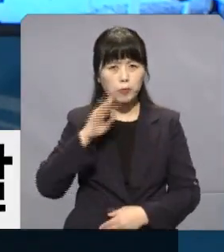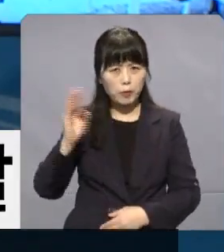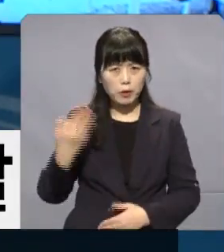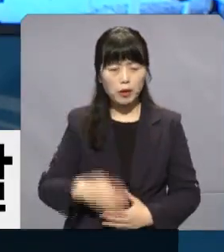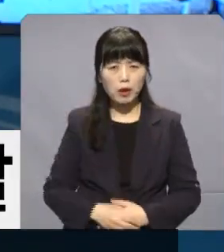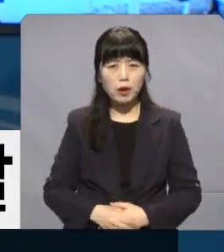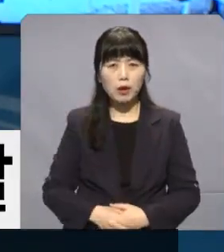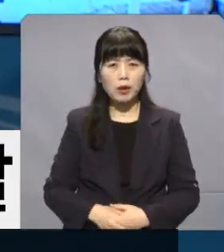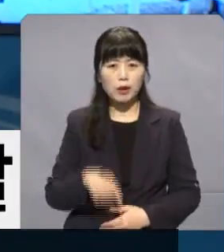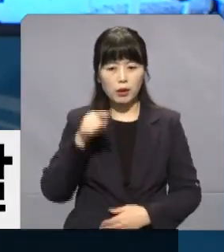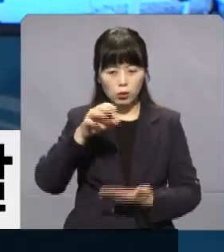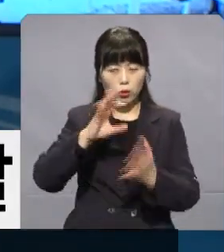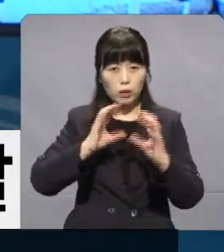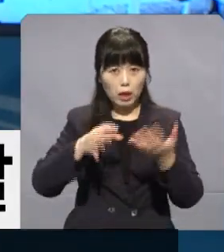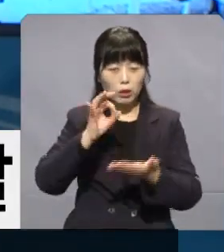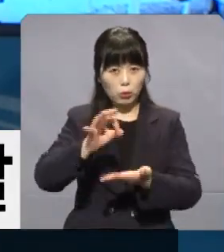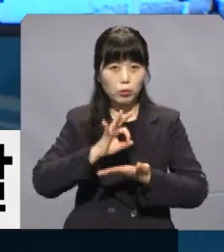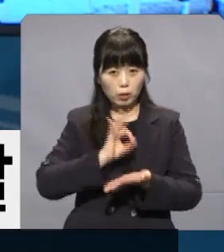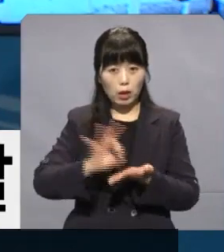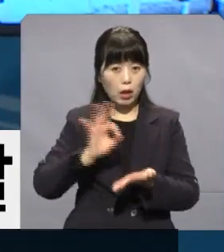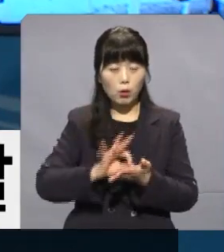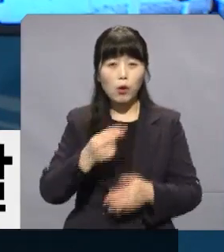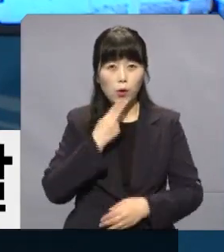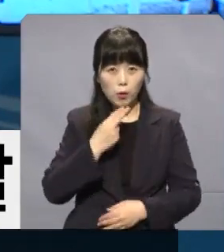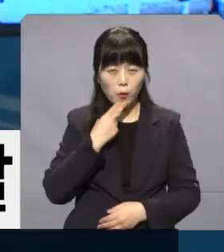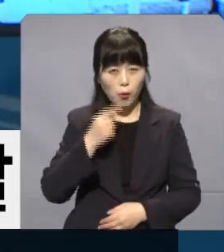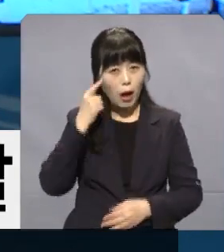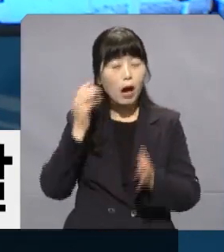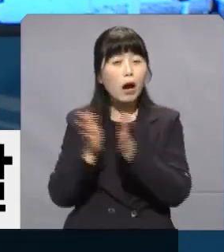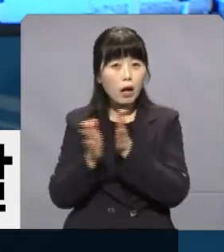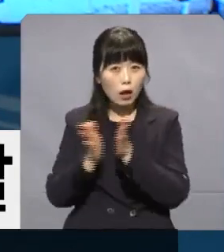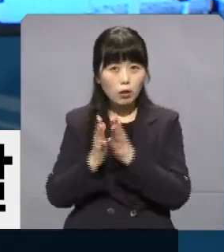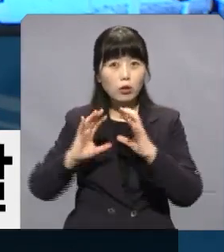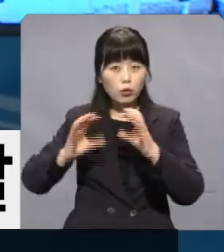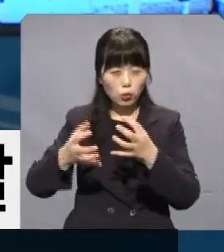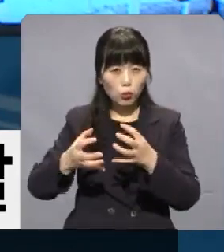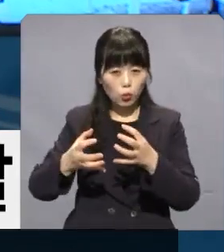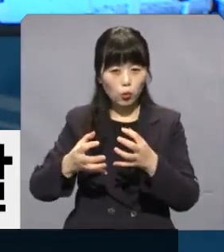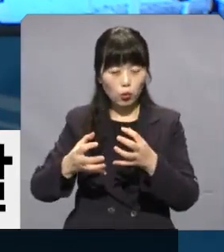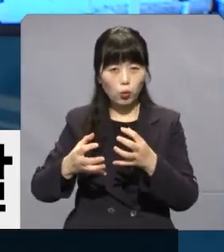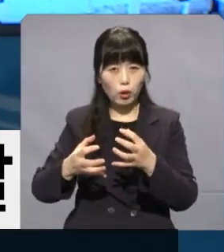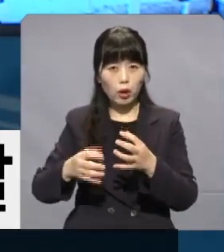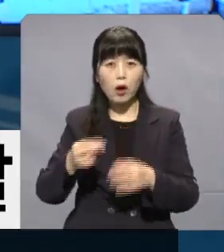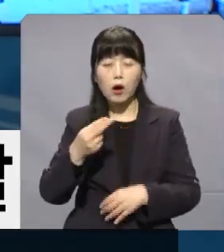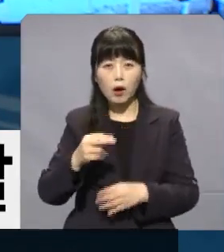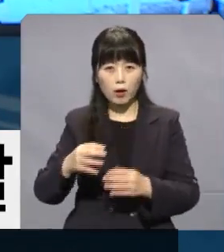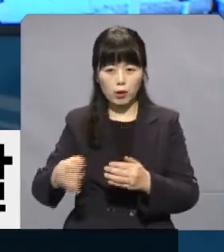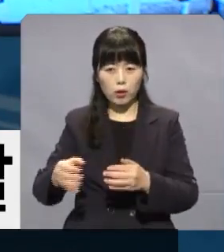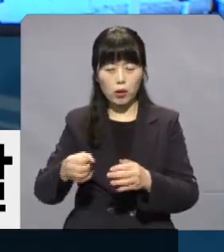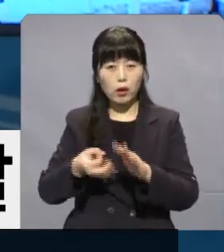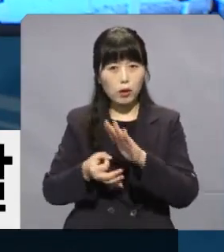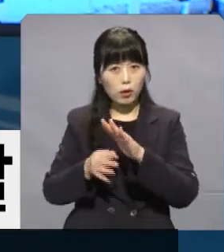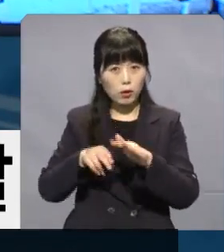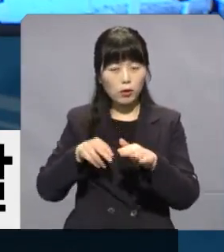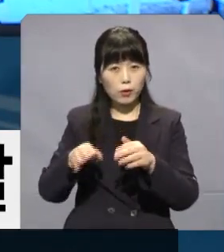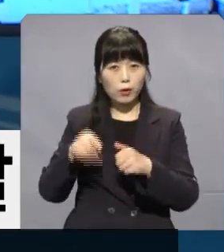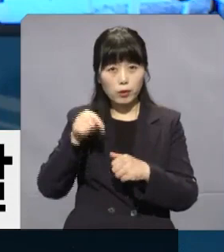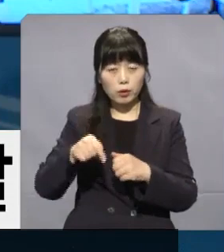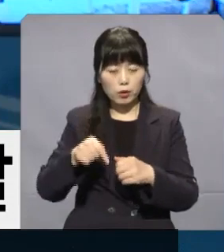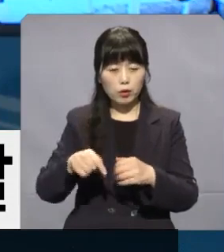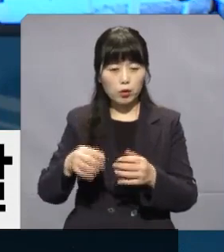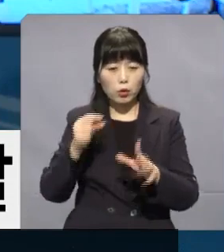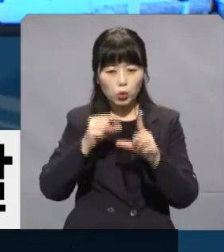안 쓰면 되죠 국가 또는 안 쓰고 자생적으로 정말로 국가의 손길이 미치지 않는 정말 성 뭐 이를테면 소수자를 향해서